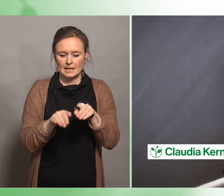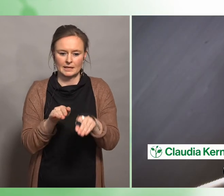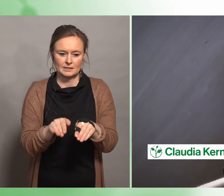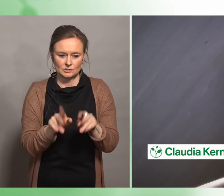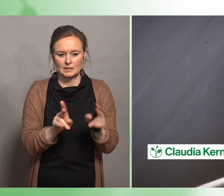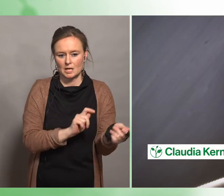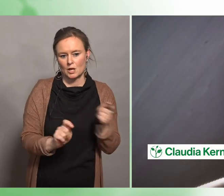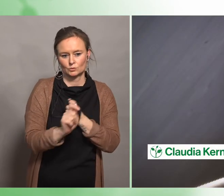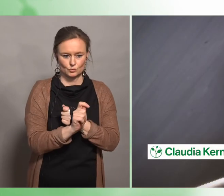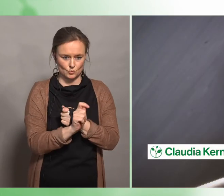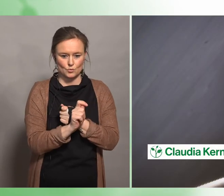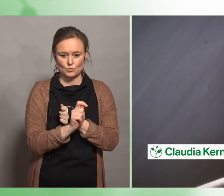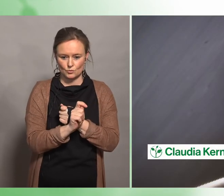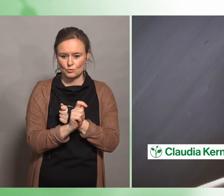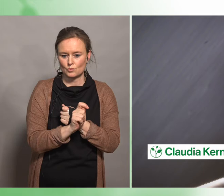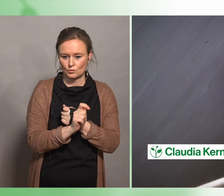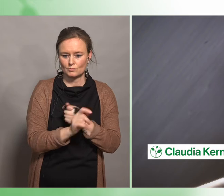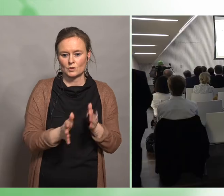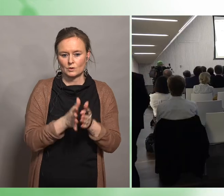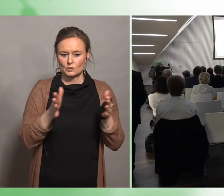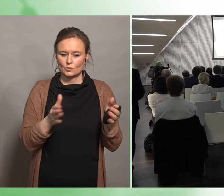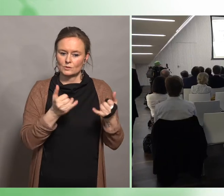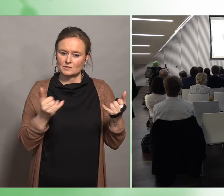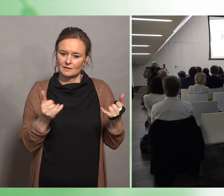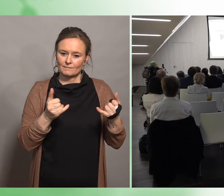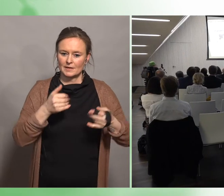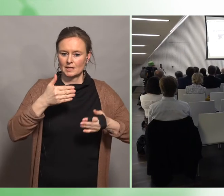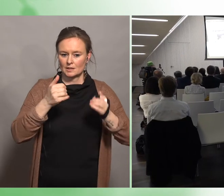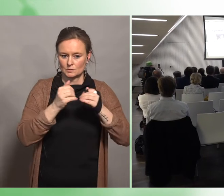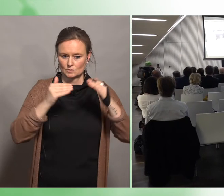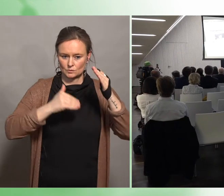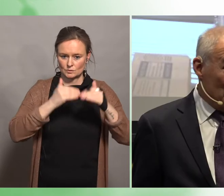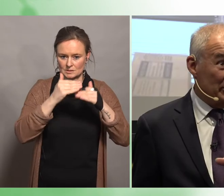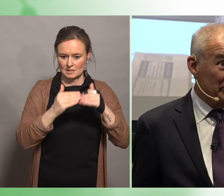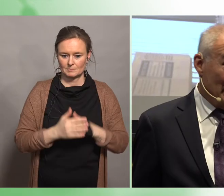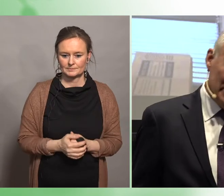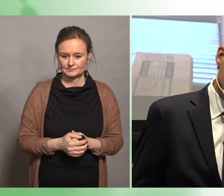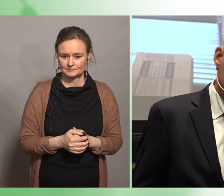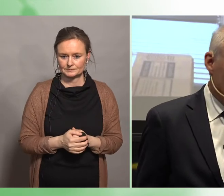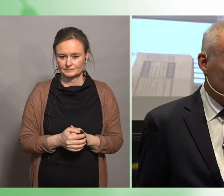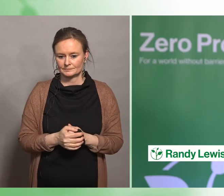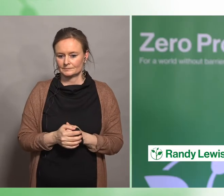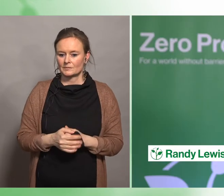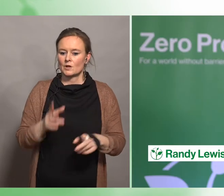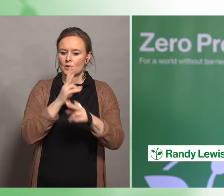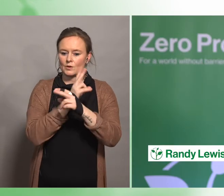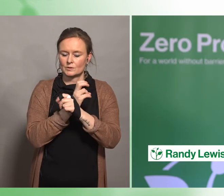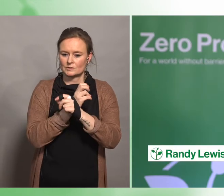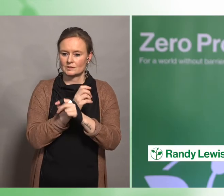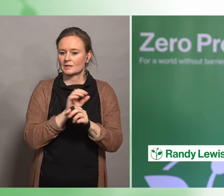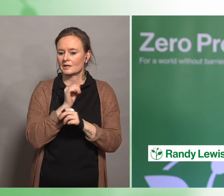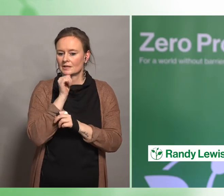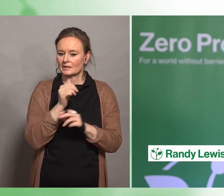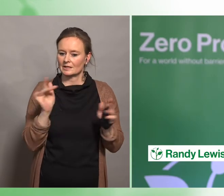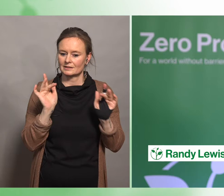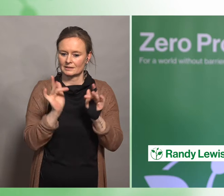verändert etwas und löst hoffentlich ein Schneeballsystem aus. There is no reason why Austria couldn't embrace this and